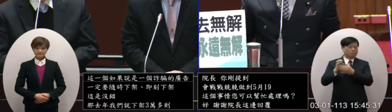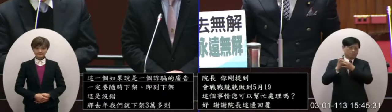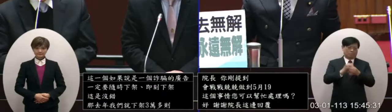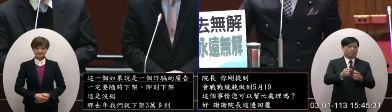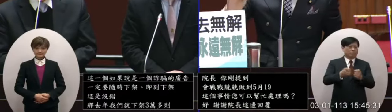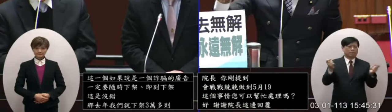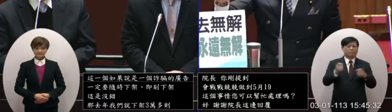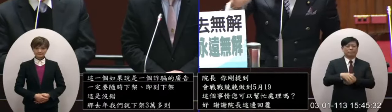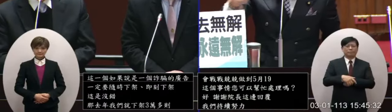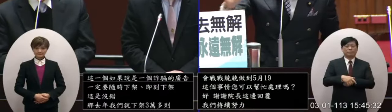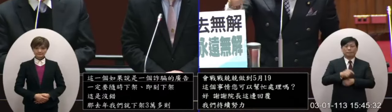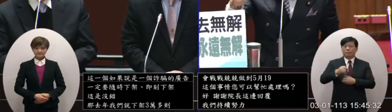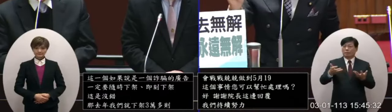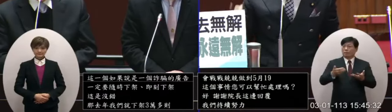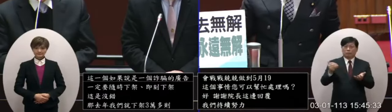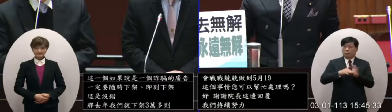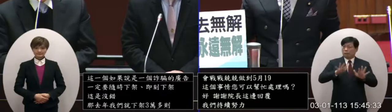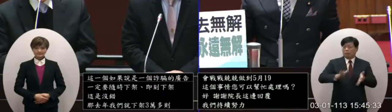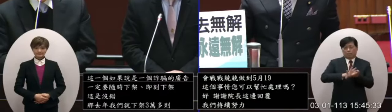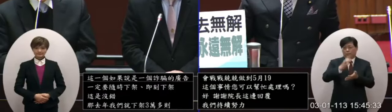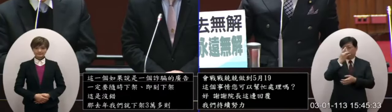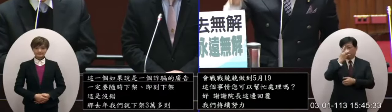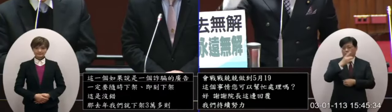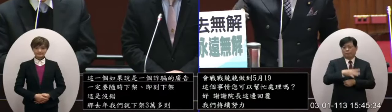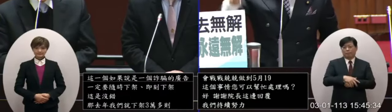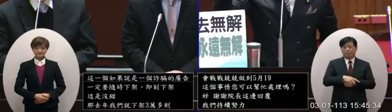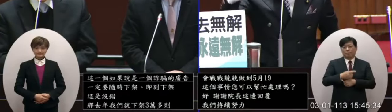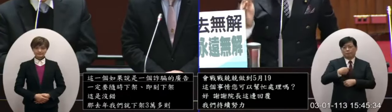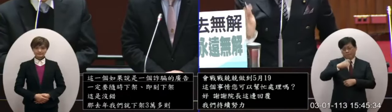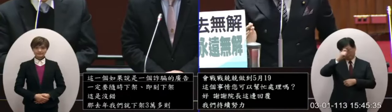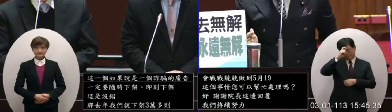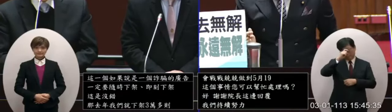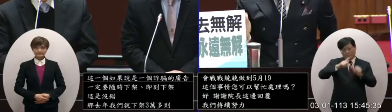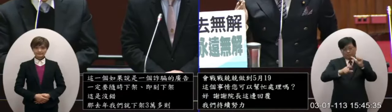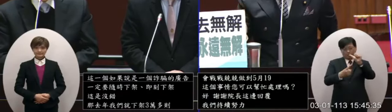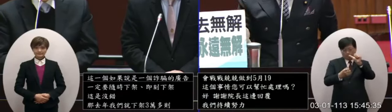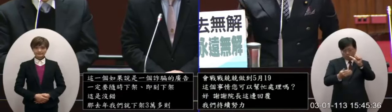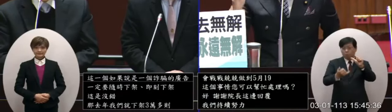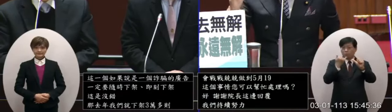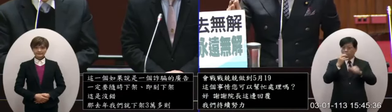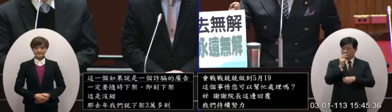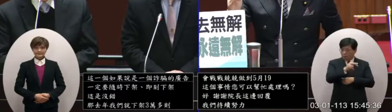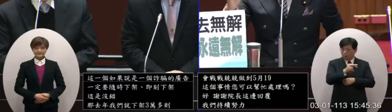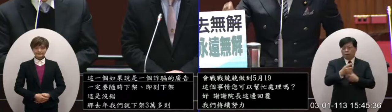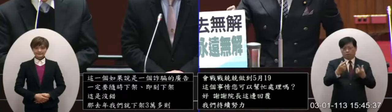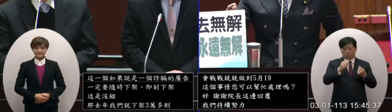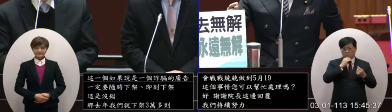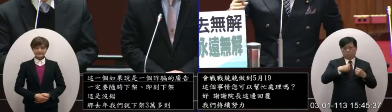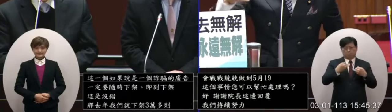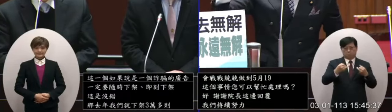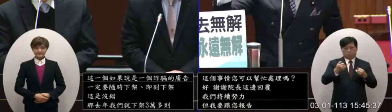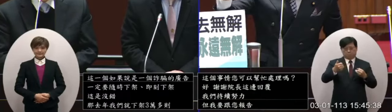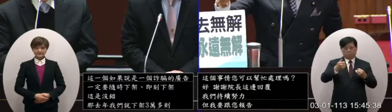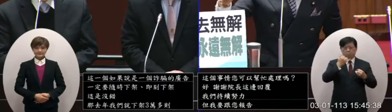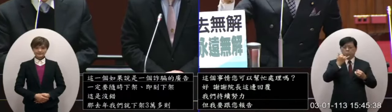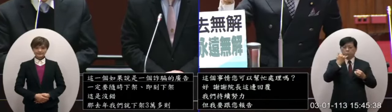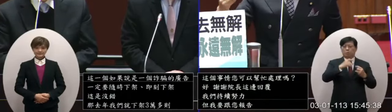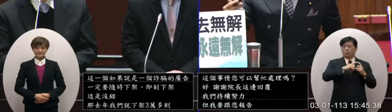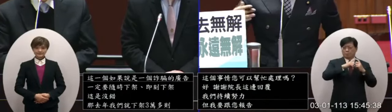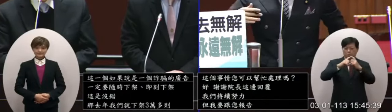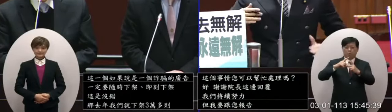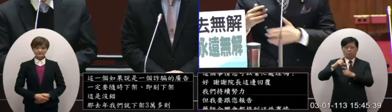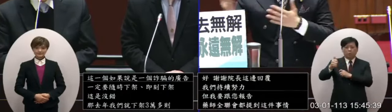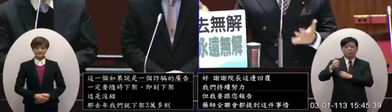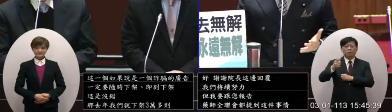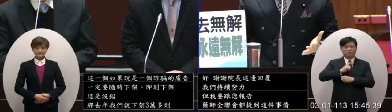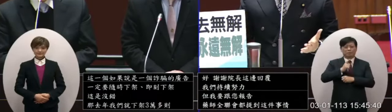时间了哈，这件事情到现在都没办法处理好。我也希望5月19看到您是辉煌的，去回归您原